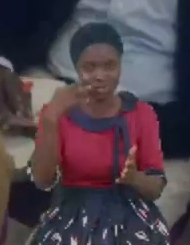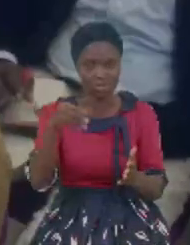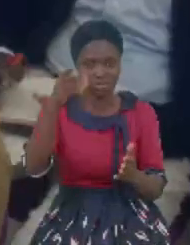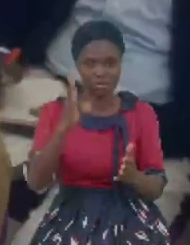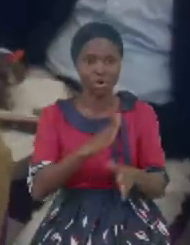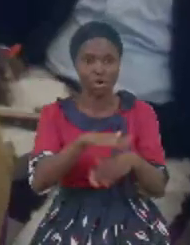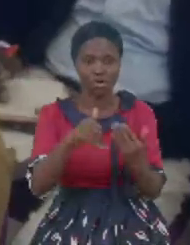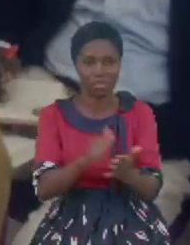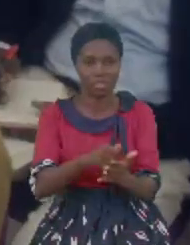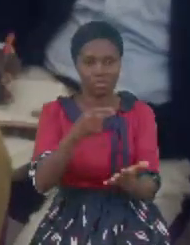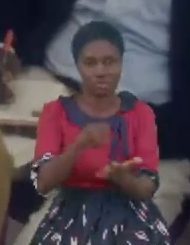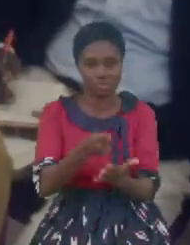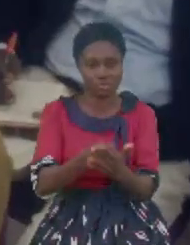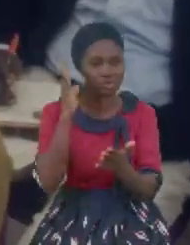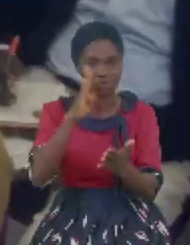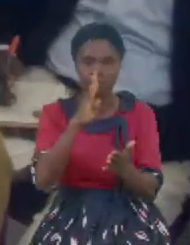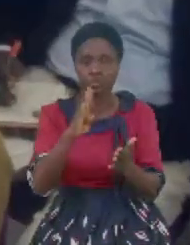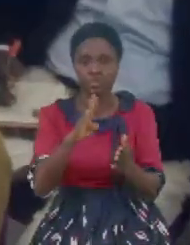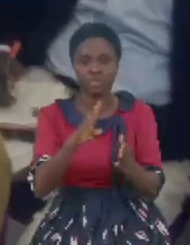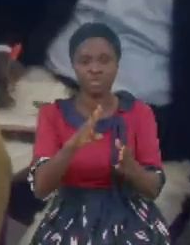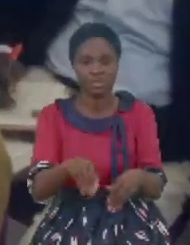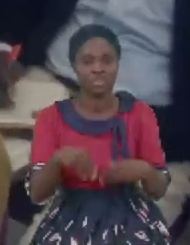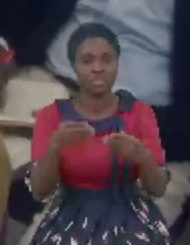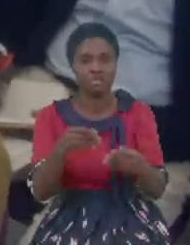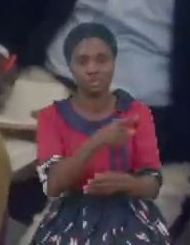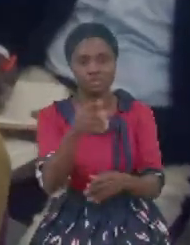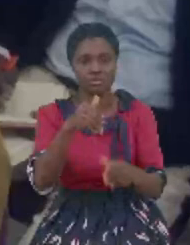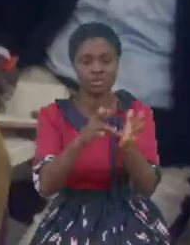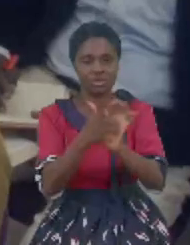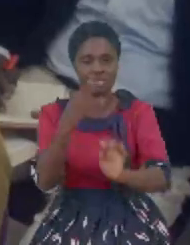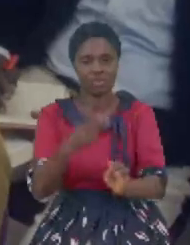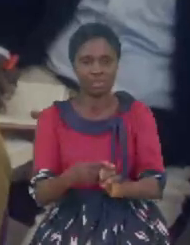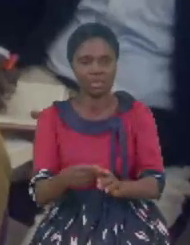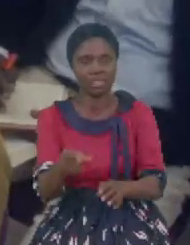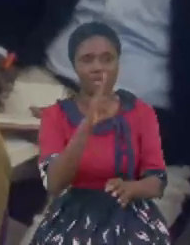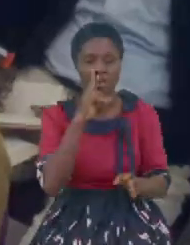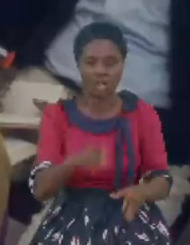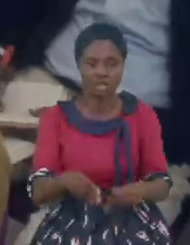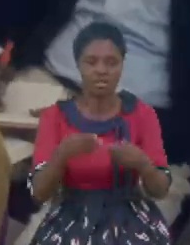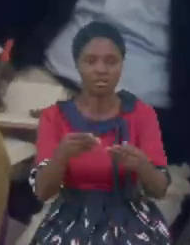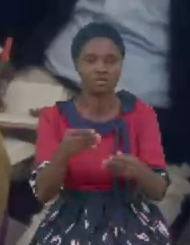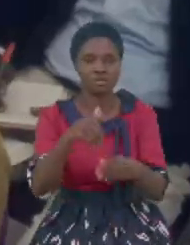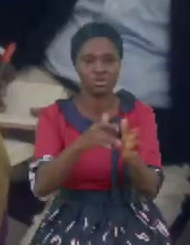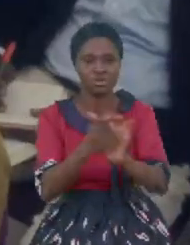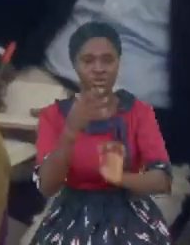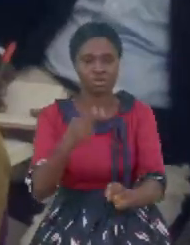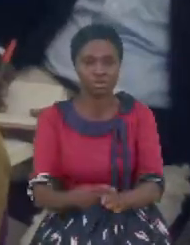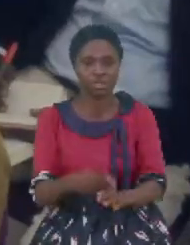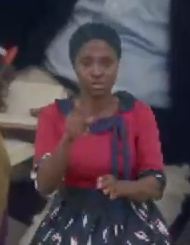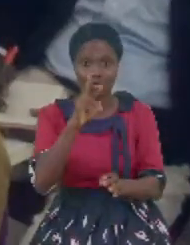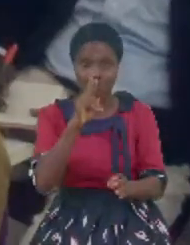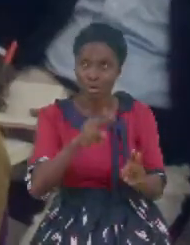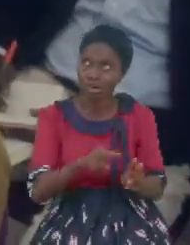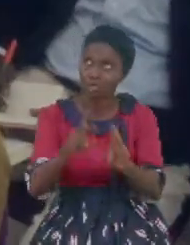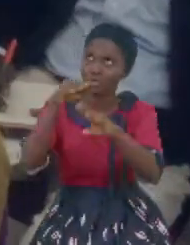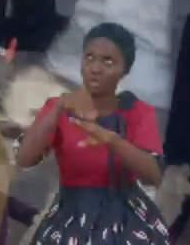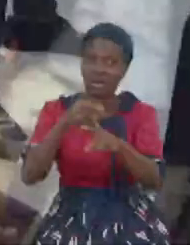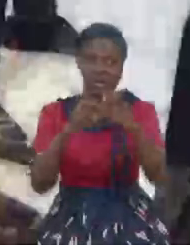ces trésors vous seront donnés au nom de Jésus. Ces trésors vous sont accordés. Vous